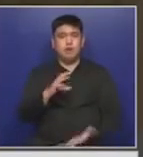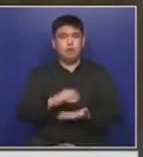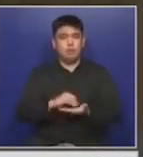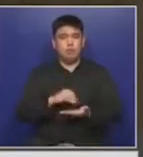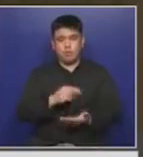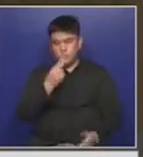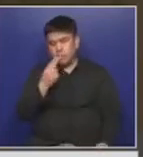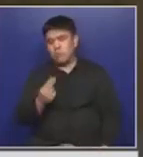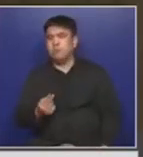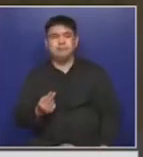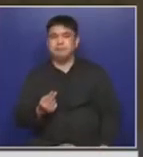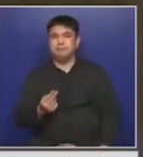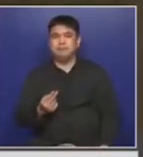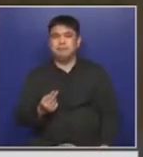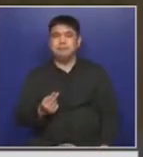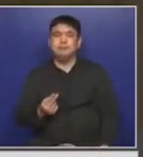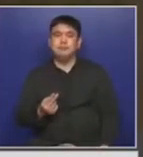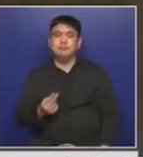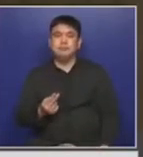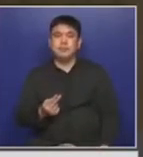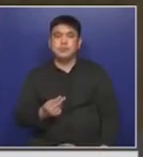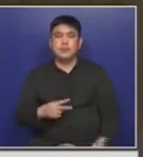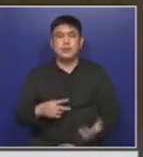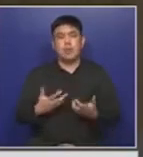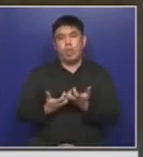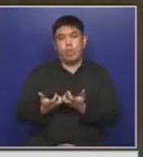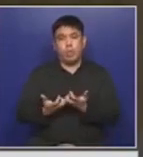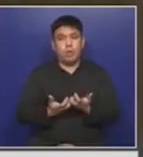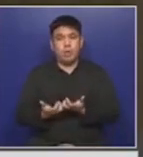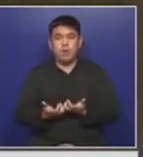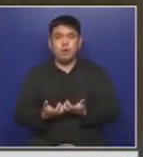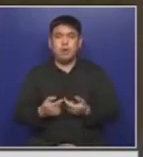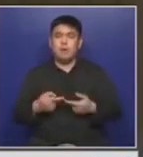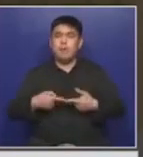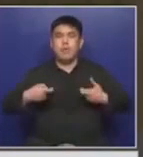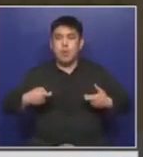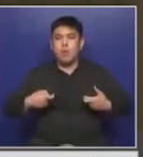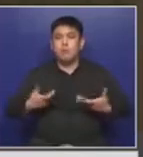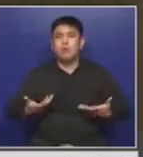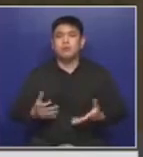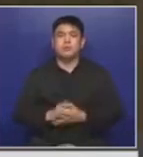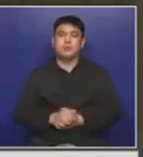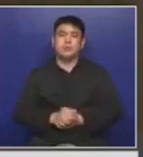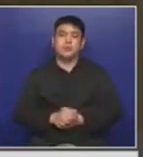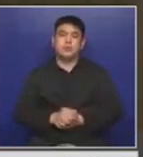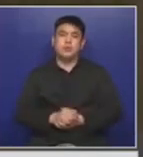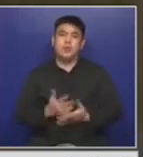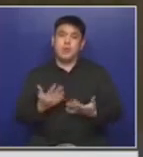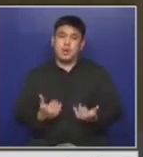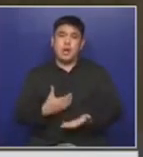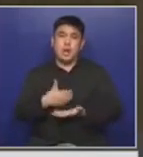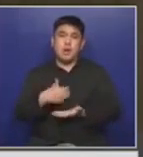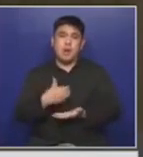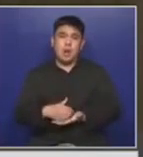ทำเนี่ยผมใช้คำนี้นะครับขัดต่อข้อเท็จจริงอันเป็นสาระสำคัญเนี่ยแล้วท่านมาชี้แจงในที่ประชุมสภา